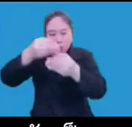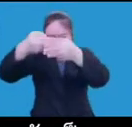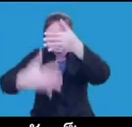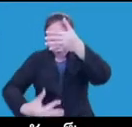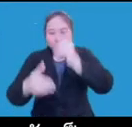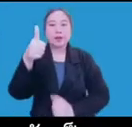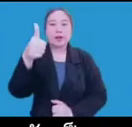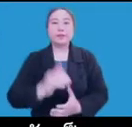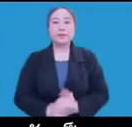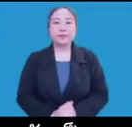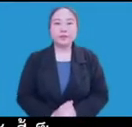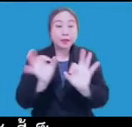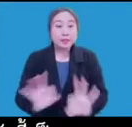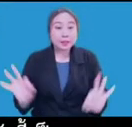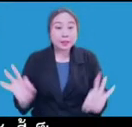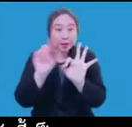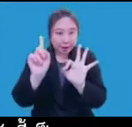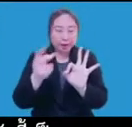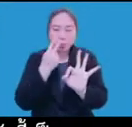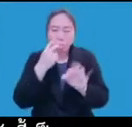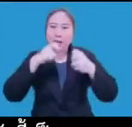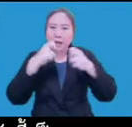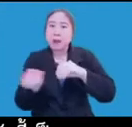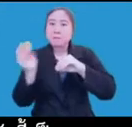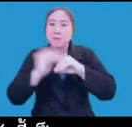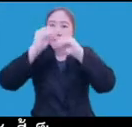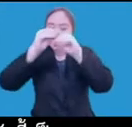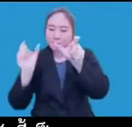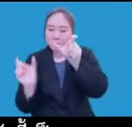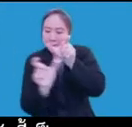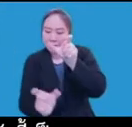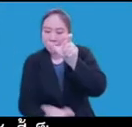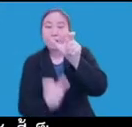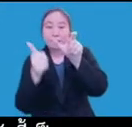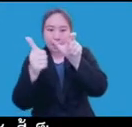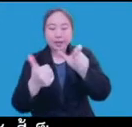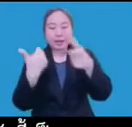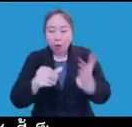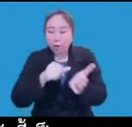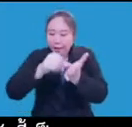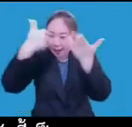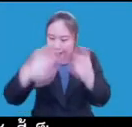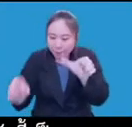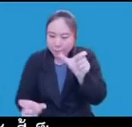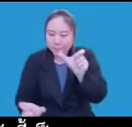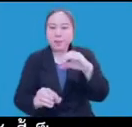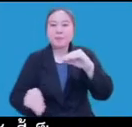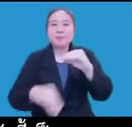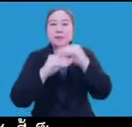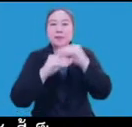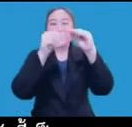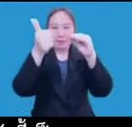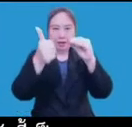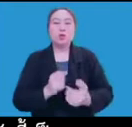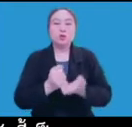องถิ่นนะฮะที่สำคัญคือระบุปัญหาเพิ่มเติมได้นะครับแล้วก็ระบุ การช่วยเหลือที่แก้ไปแล้วด้วยนะครับตรงนี้จะช่วยลดความซ้ำซ้อน